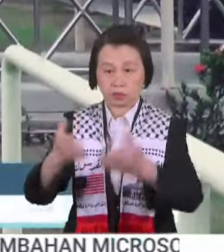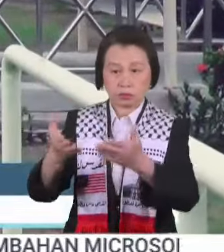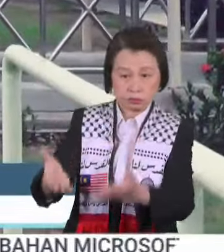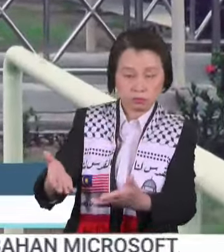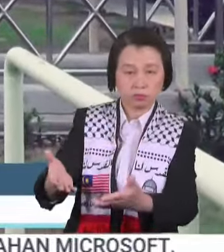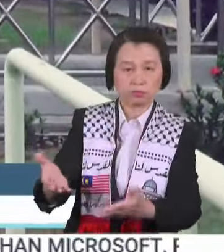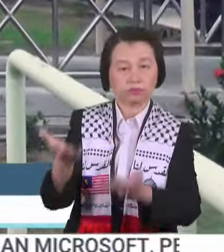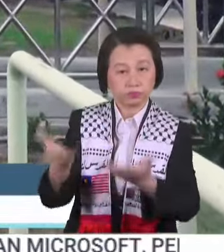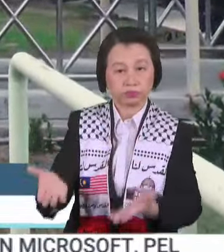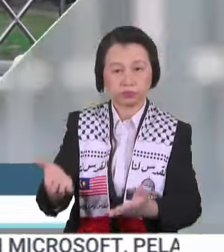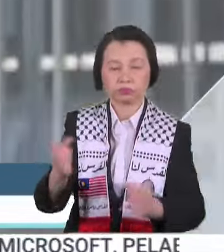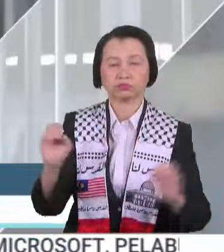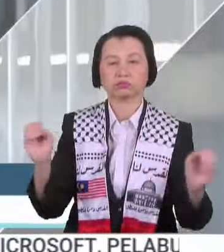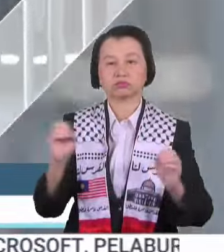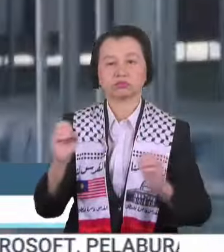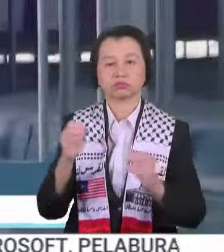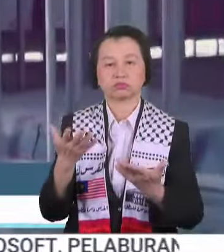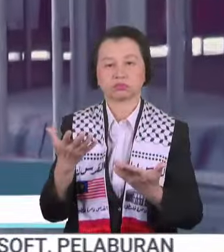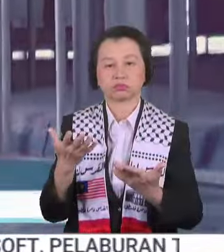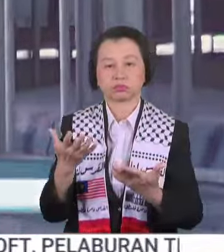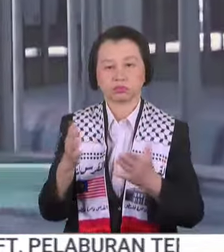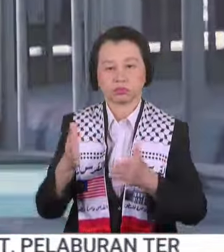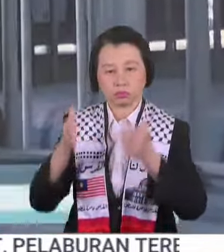mempunyai ibu bapa.